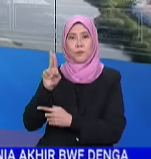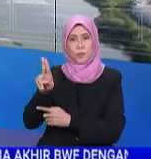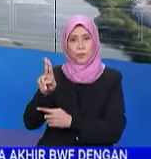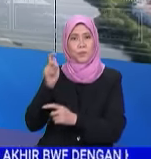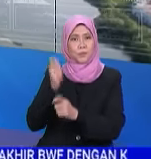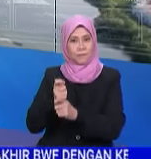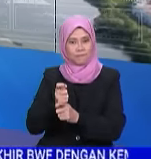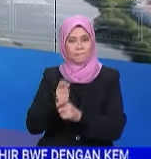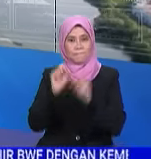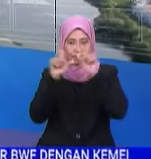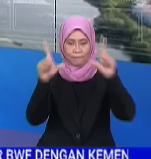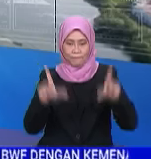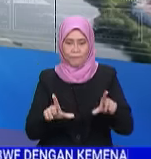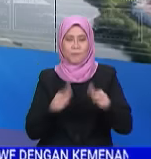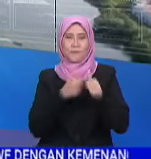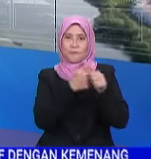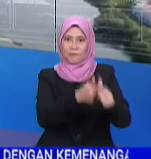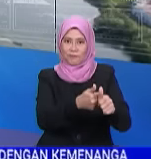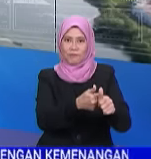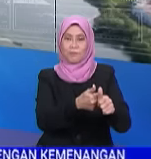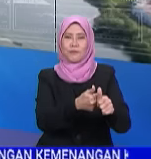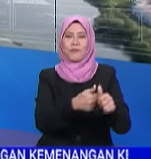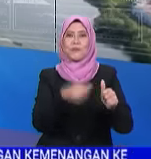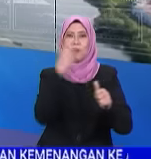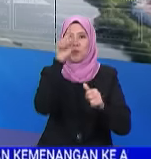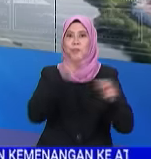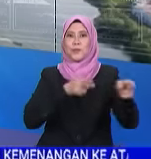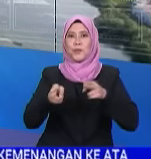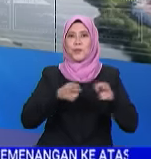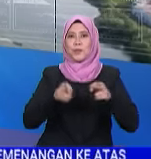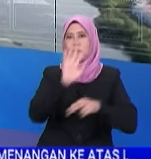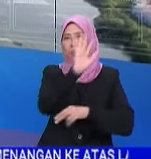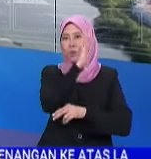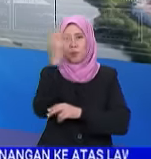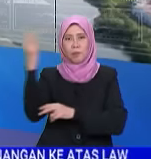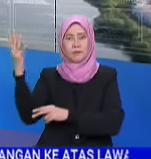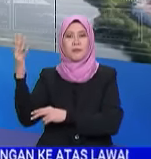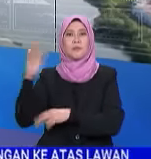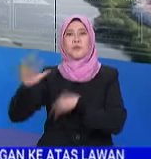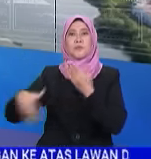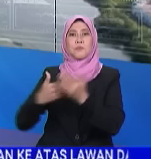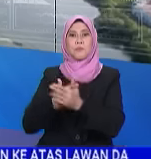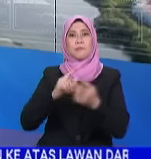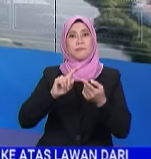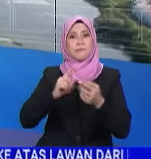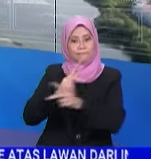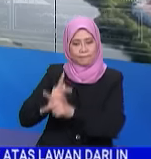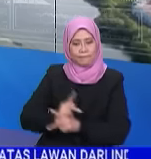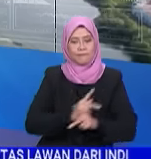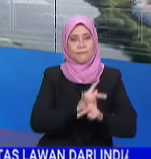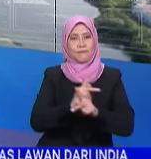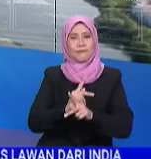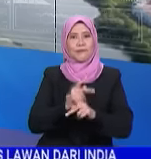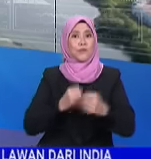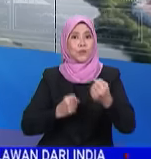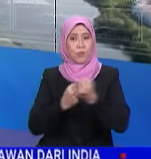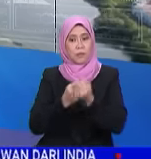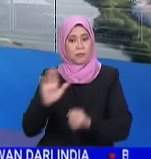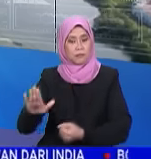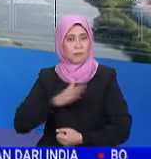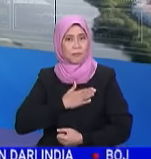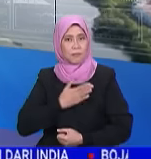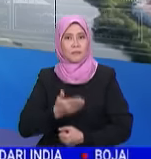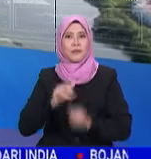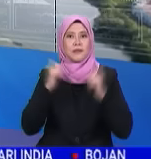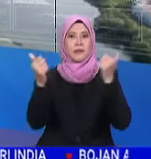mengekalkan pensijilan pematuhan mereka dalam pengurusan hutan serta semua Rakan pemuliharaan atas sumbangan mereka dalam